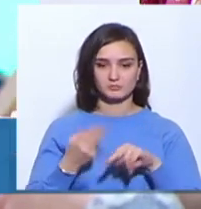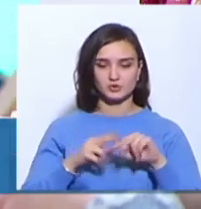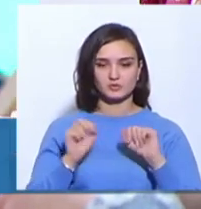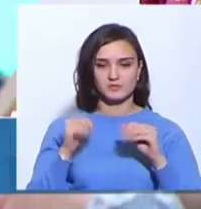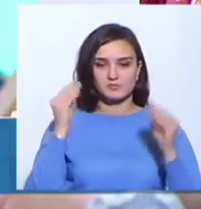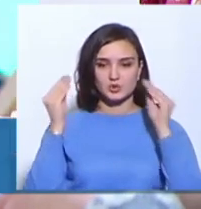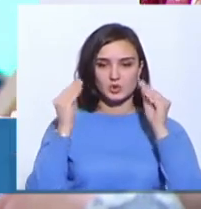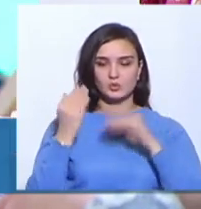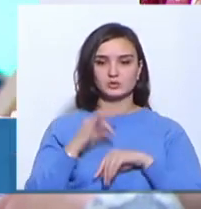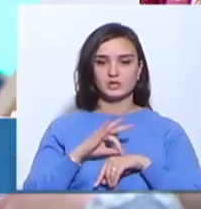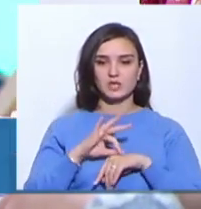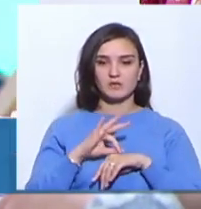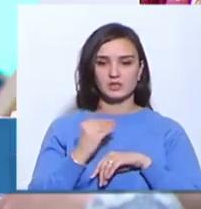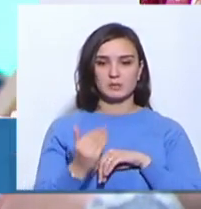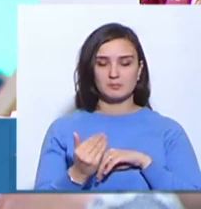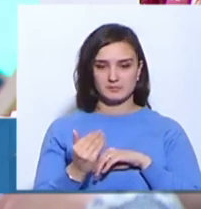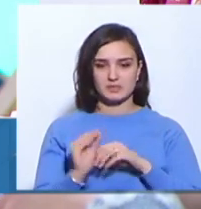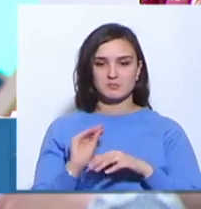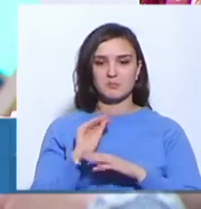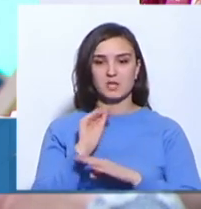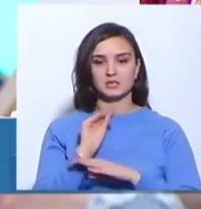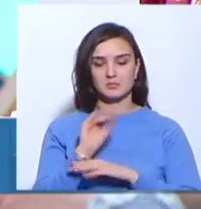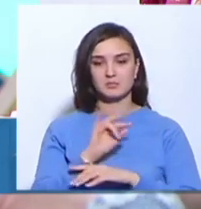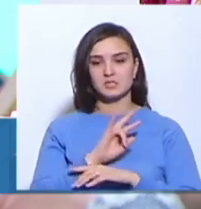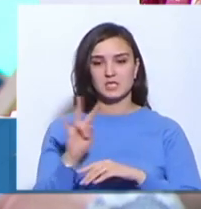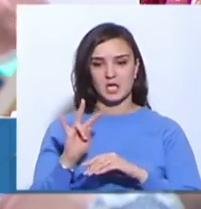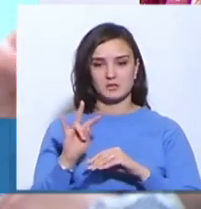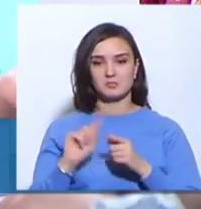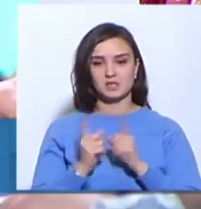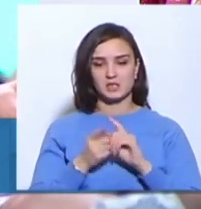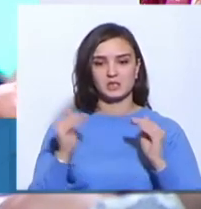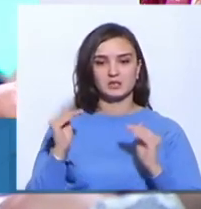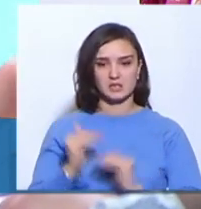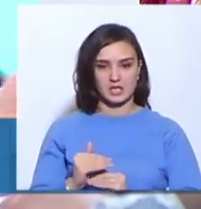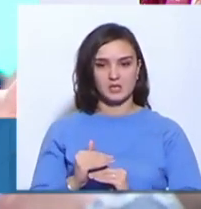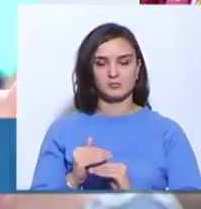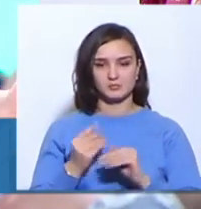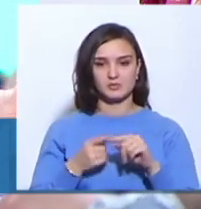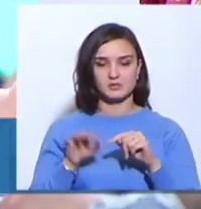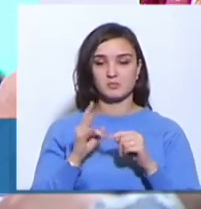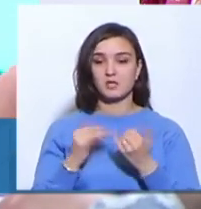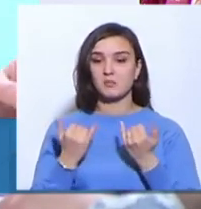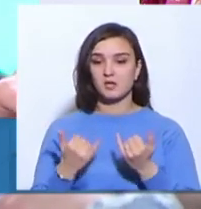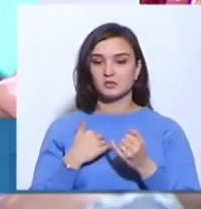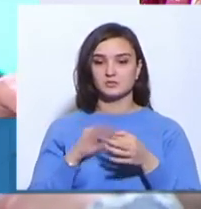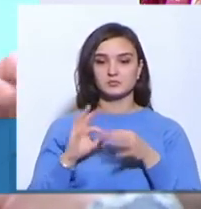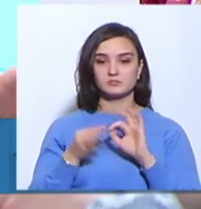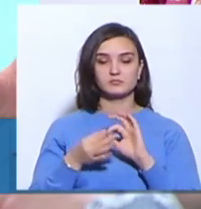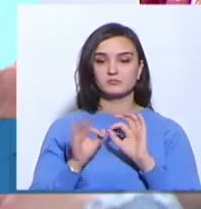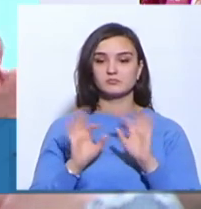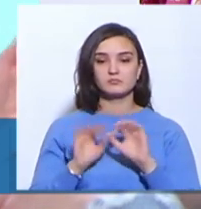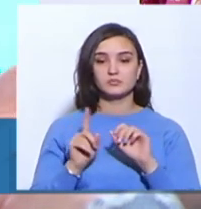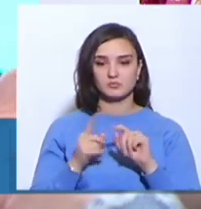ვიმჟელოთ დაავადების მატების, ანკლების ტენდენციაზე. სამწუხაროდ ამჯერად ჩვენ ვლაპარაკობთ ძირითადად მატების